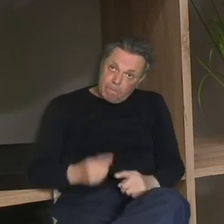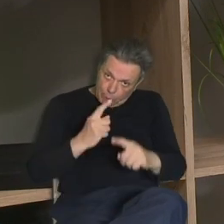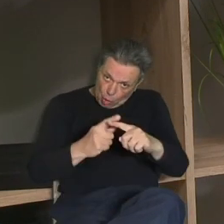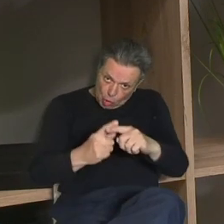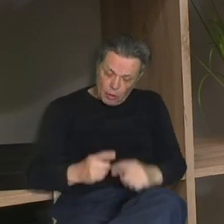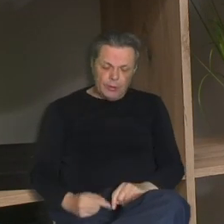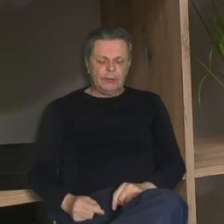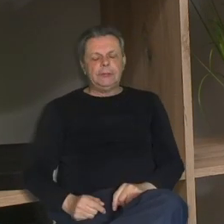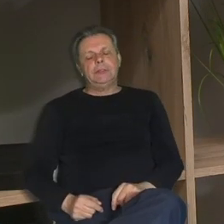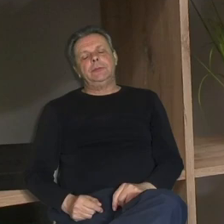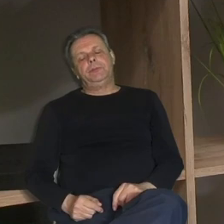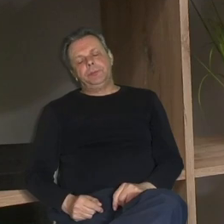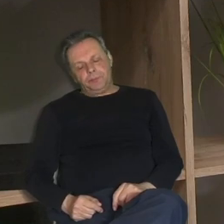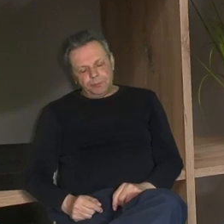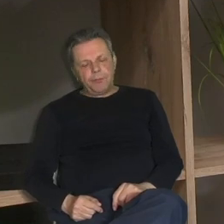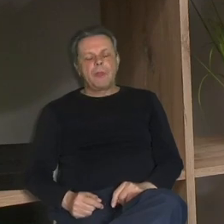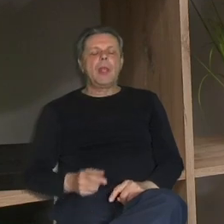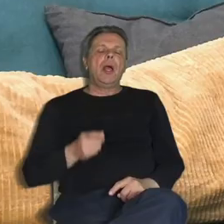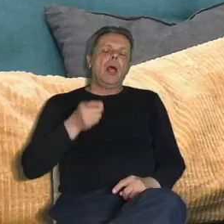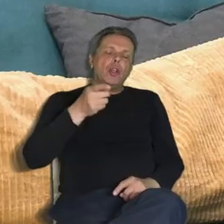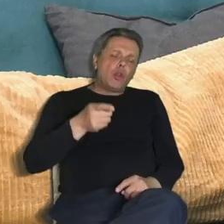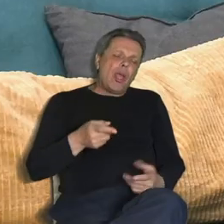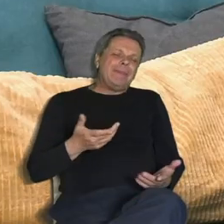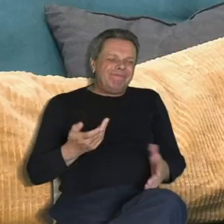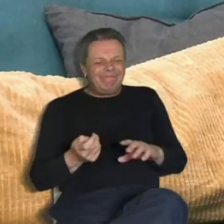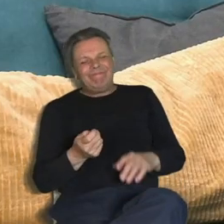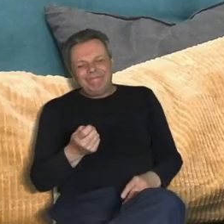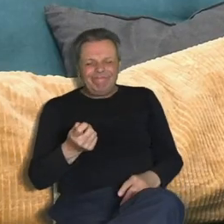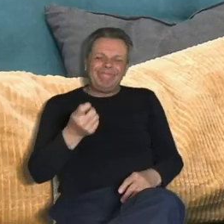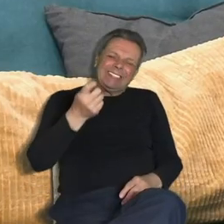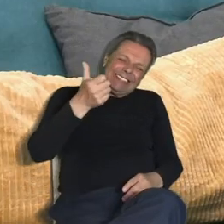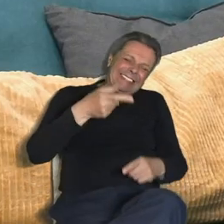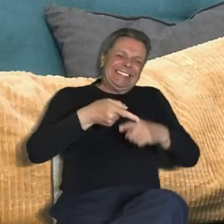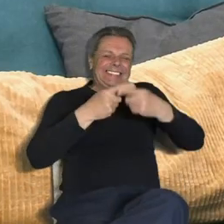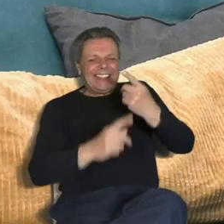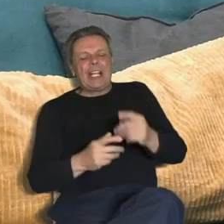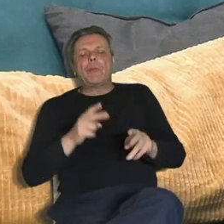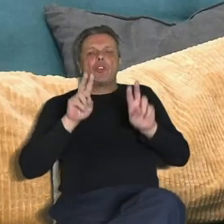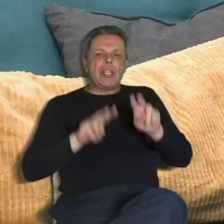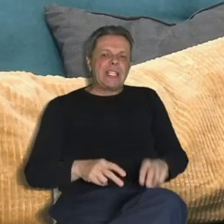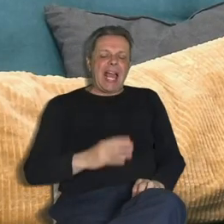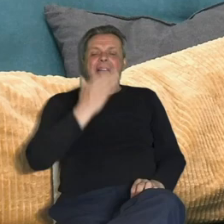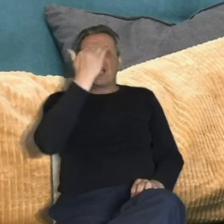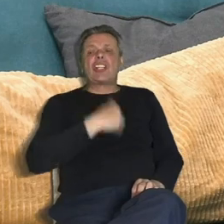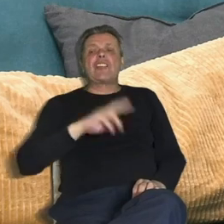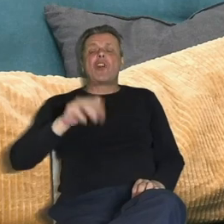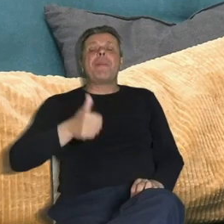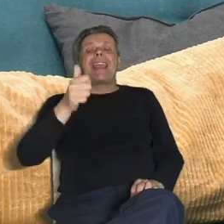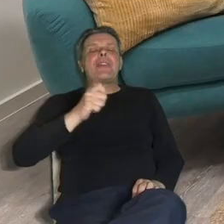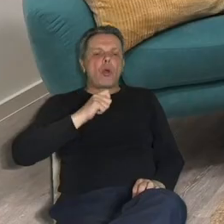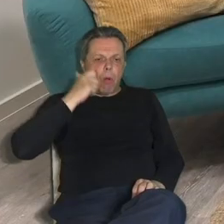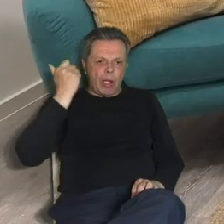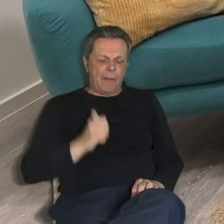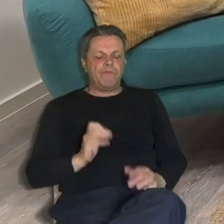Pa to je recimo djelomična istina. Dakle, kršćanstvo ima jednog Boga, naravno, dakle, ali on je u principu zajednica osoba. Dobro, islam